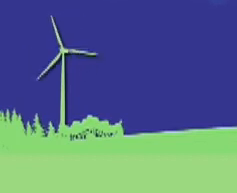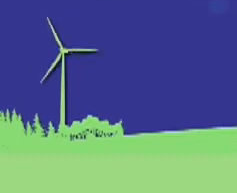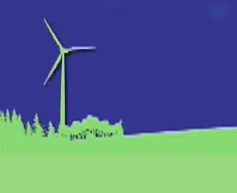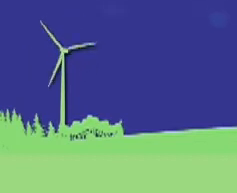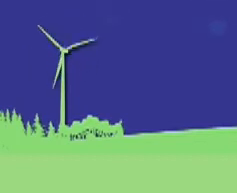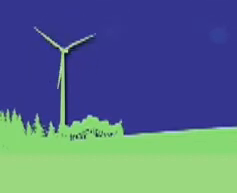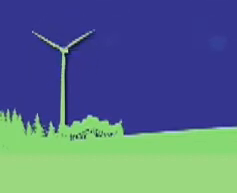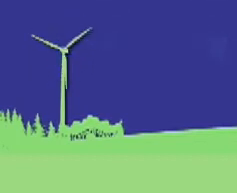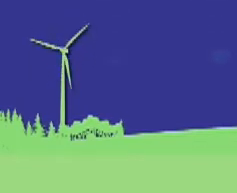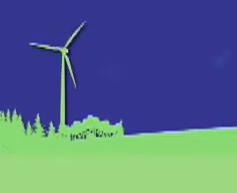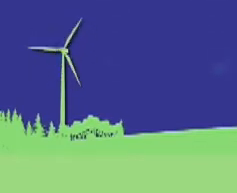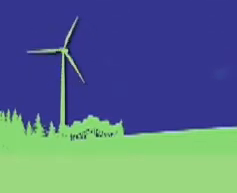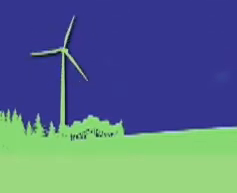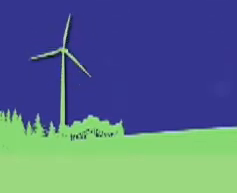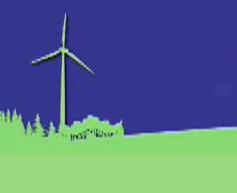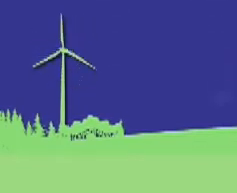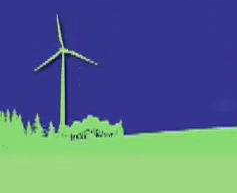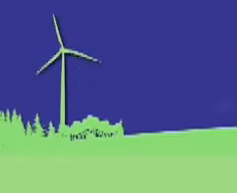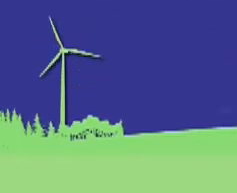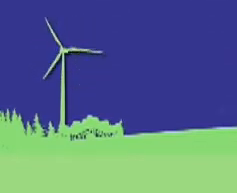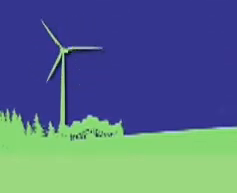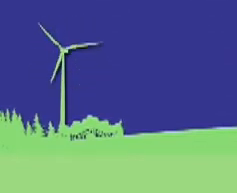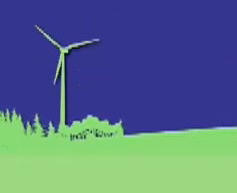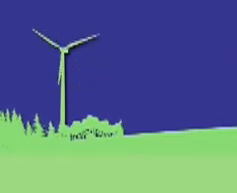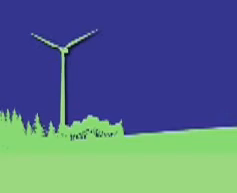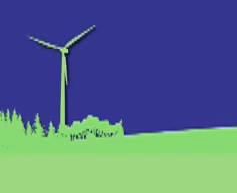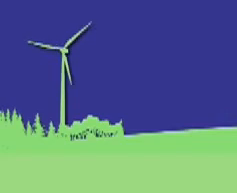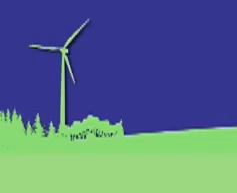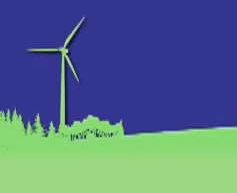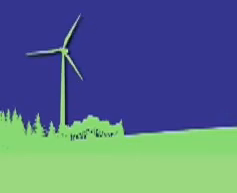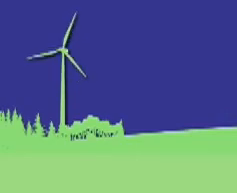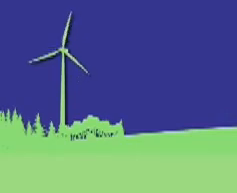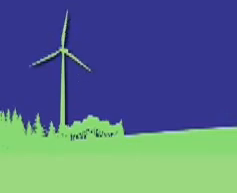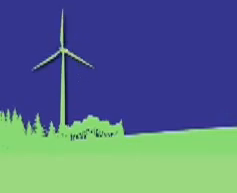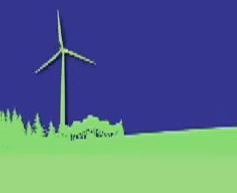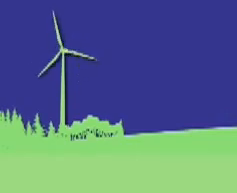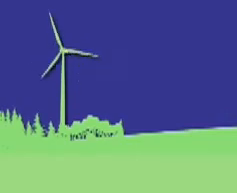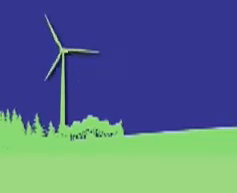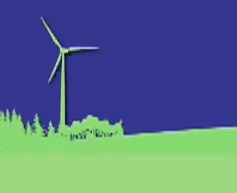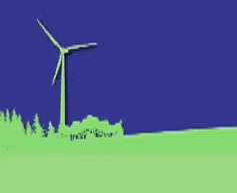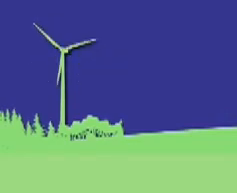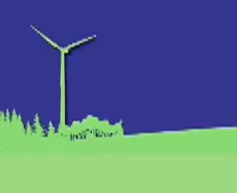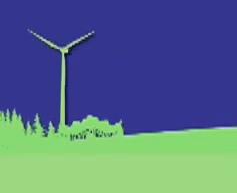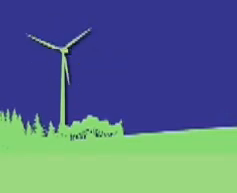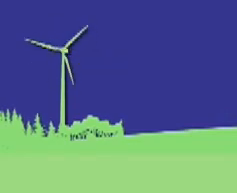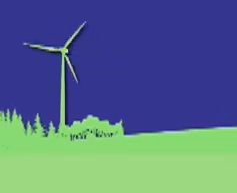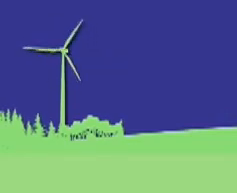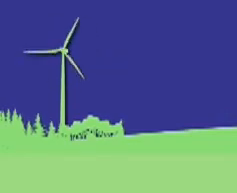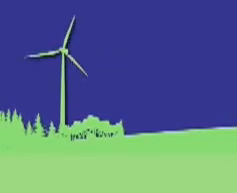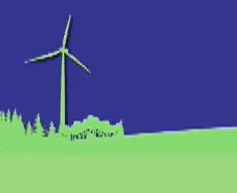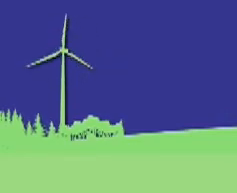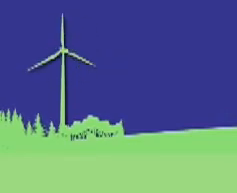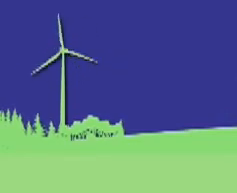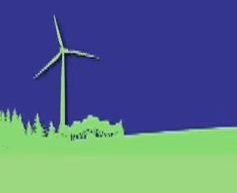collaborative efforts to tackle climate Crisis yang dipersembahkan oleh kata data dan landscape Indonesia